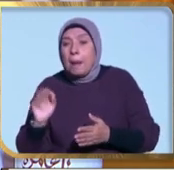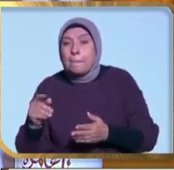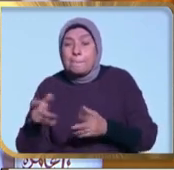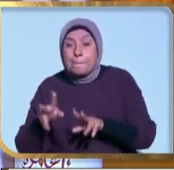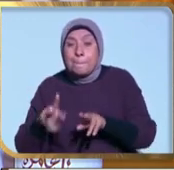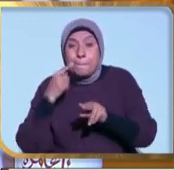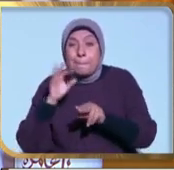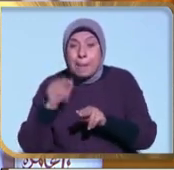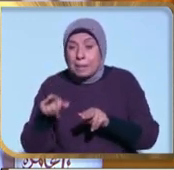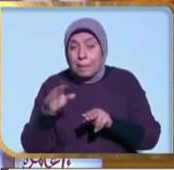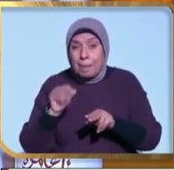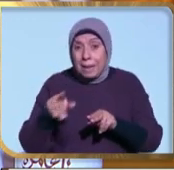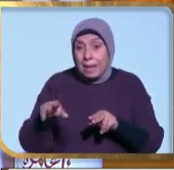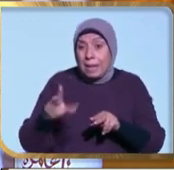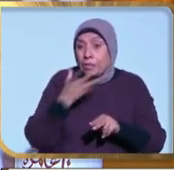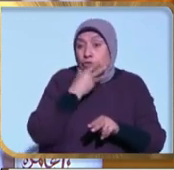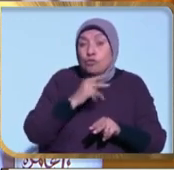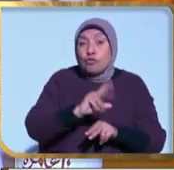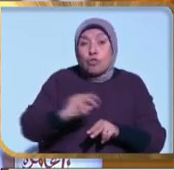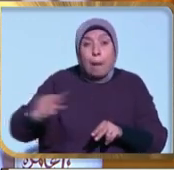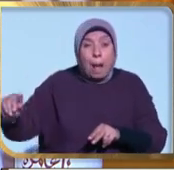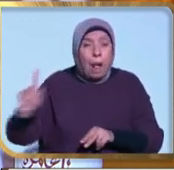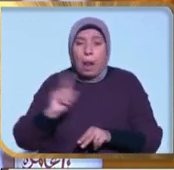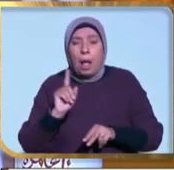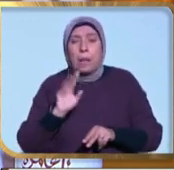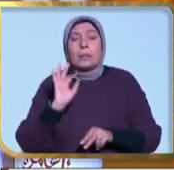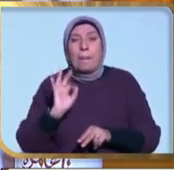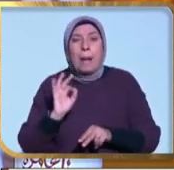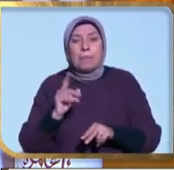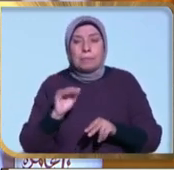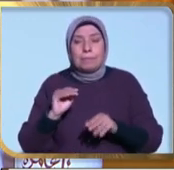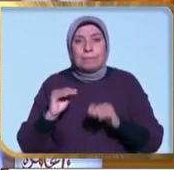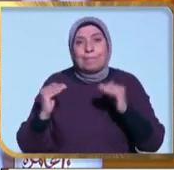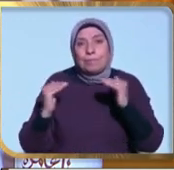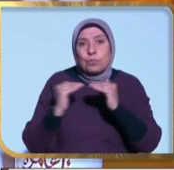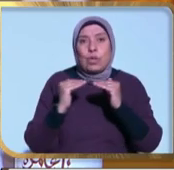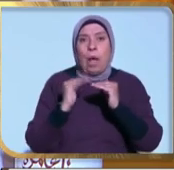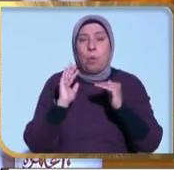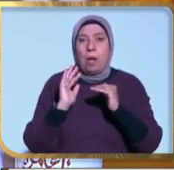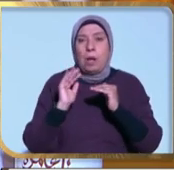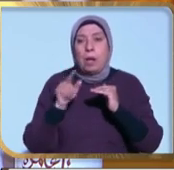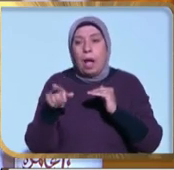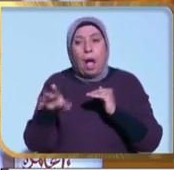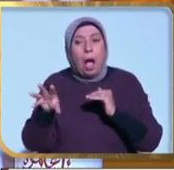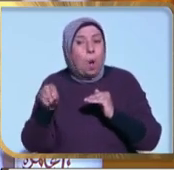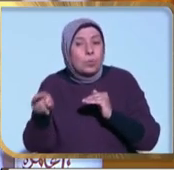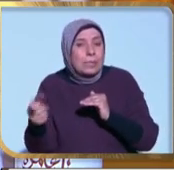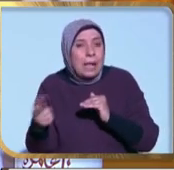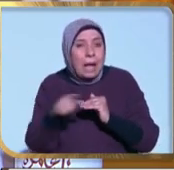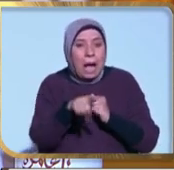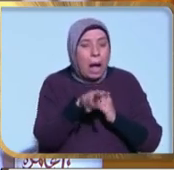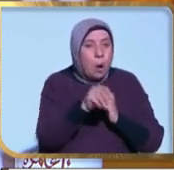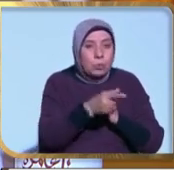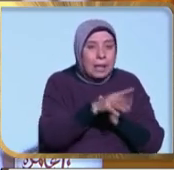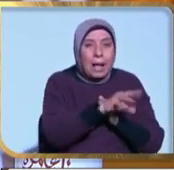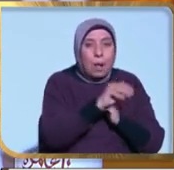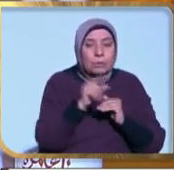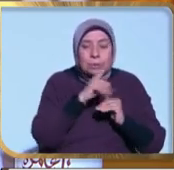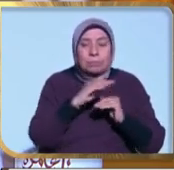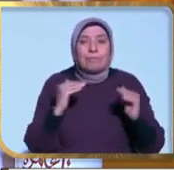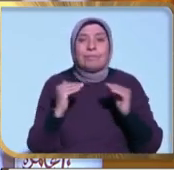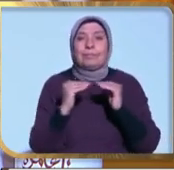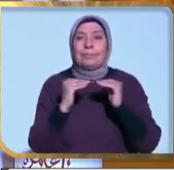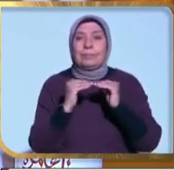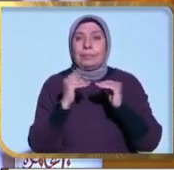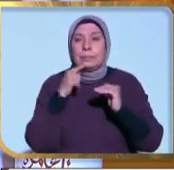الموهبه انه الثلاثه يكونوا شبه بعض بس اعطي كل من اولادي ما يريد فاعدل في مبدا العطاء كل